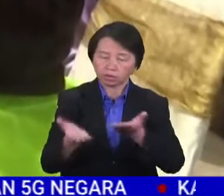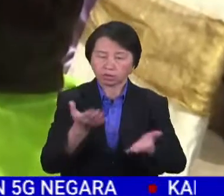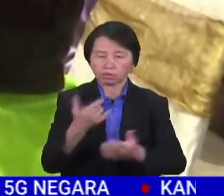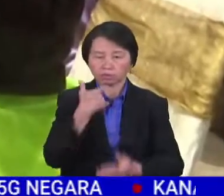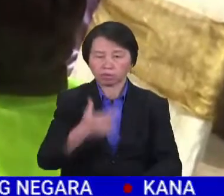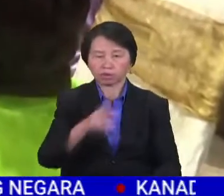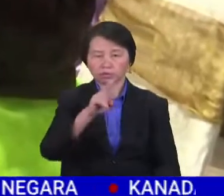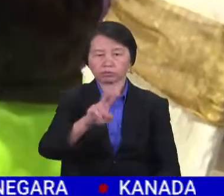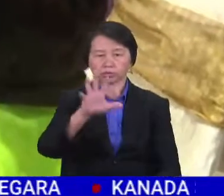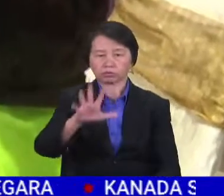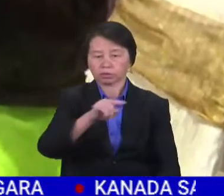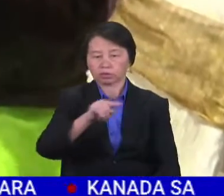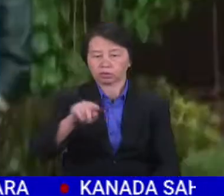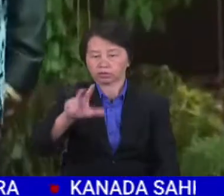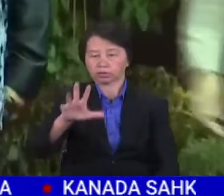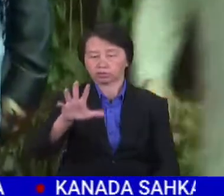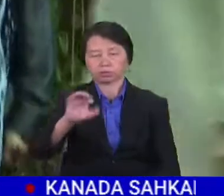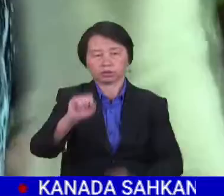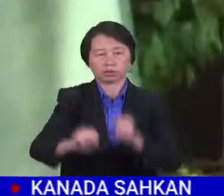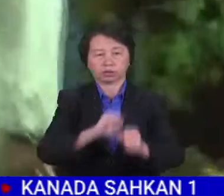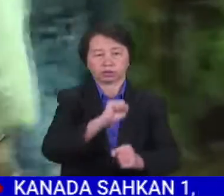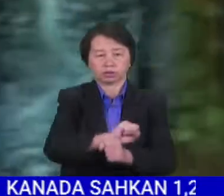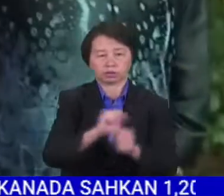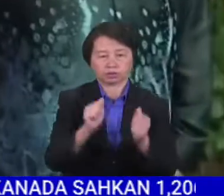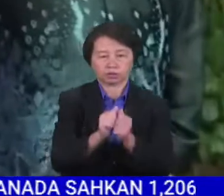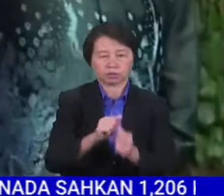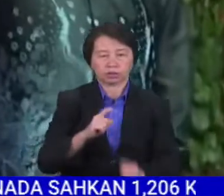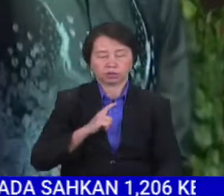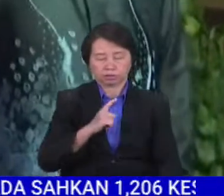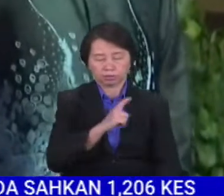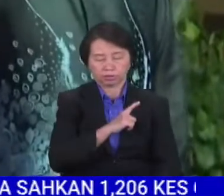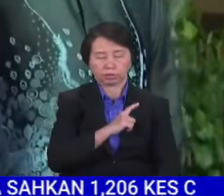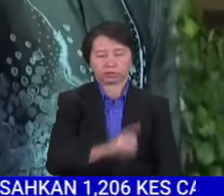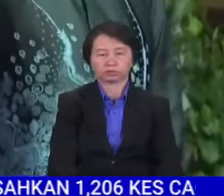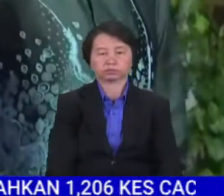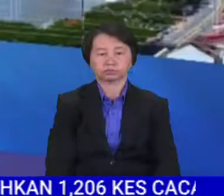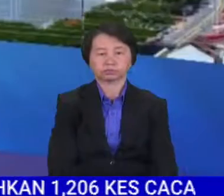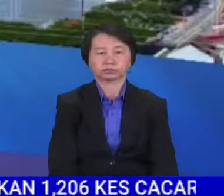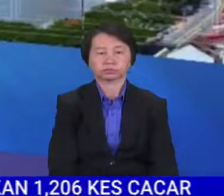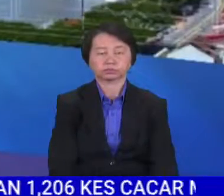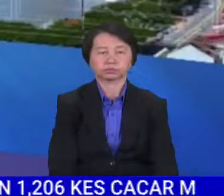Bakti selama 25 hingga 35 tahun bersama lembaga berkenaan